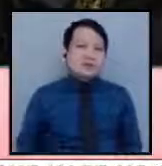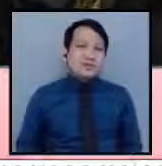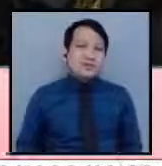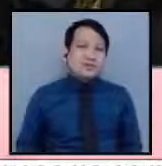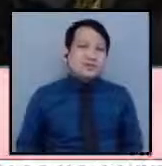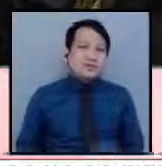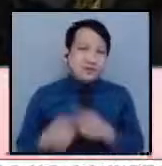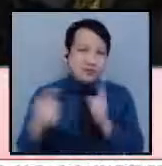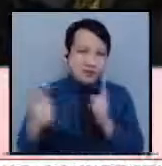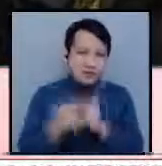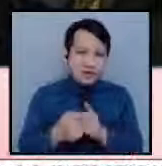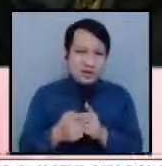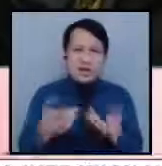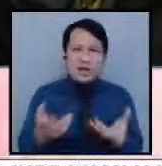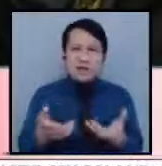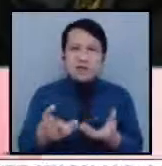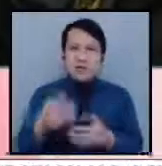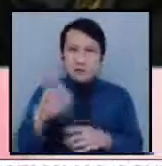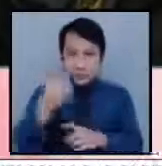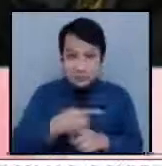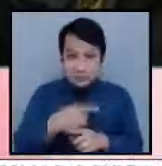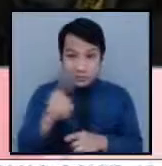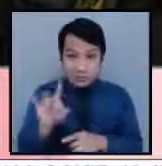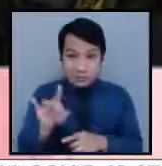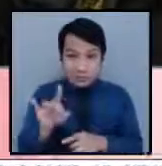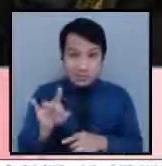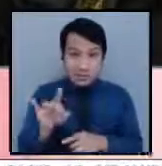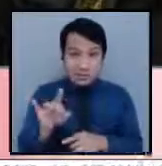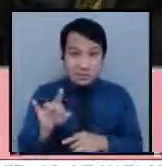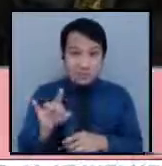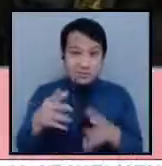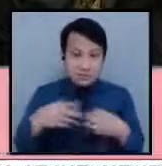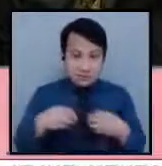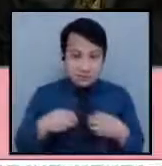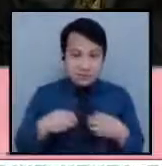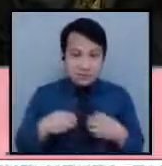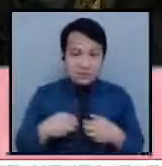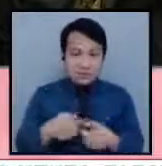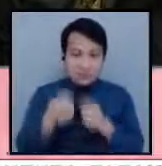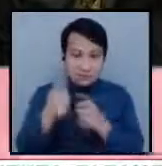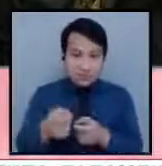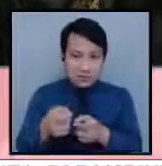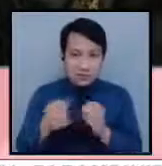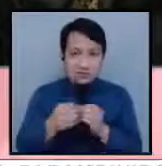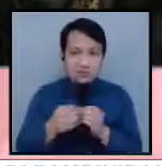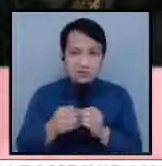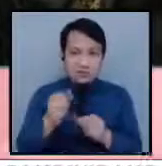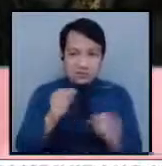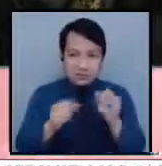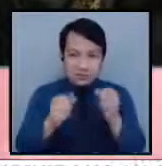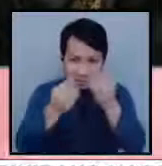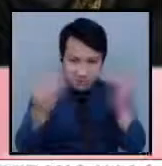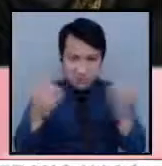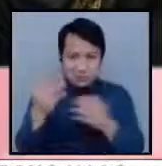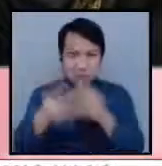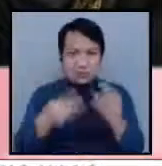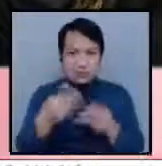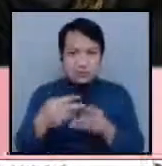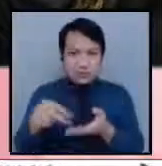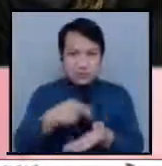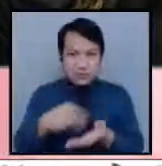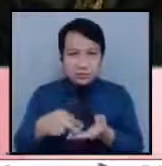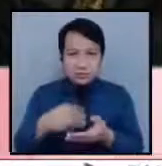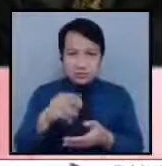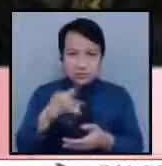Dream Boys. So, ito lang December 28, ay nakatanggap kayo ng award na Most Dynamic and World-Class Dance Group of the Millennium sa